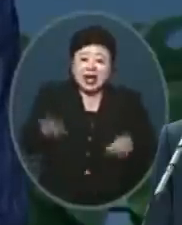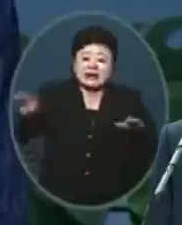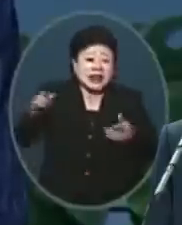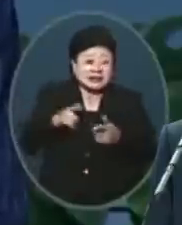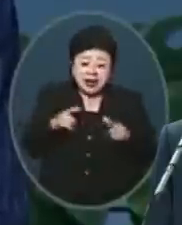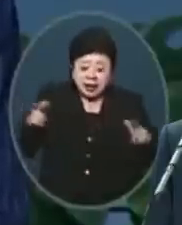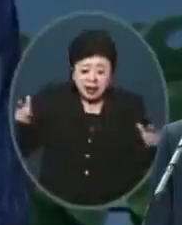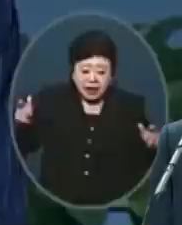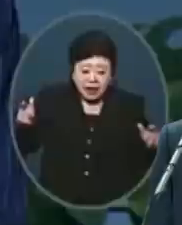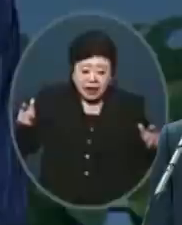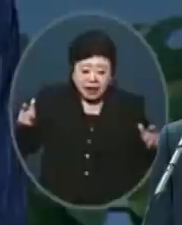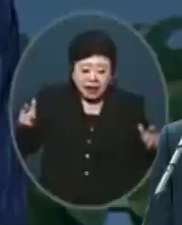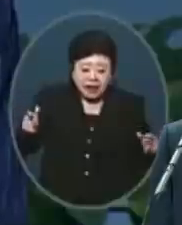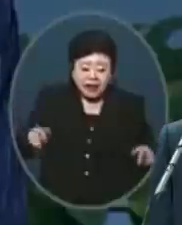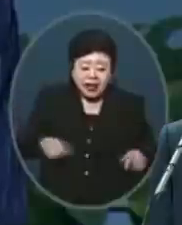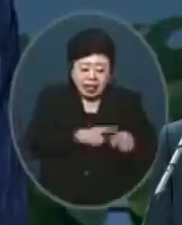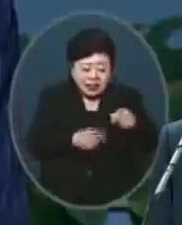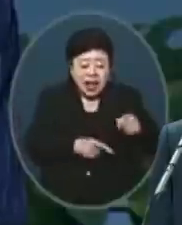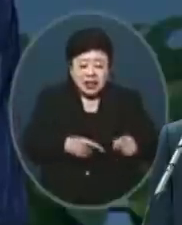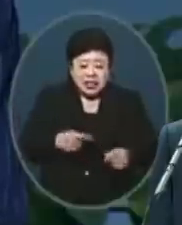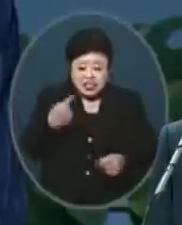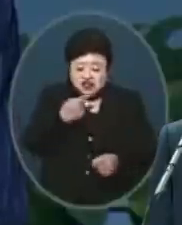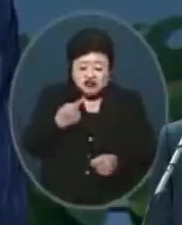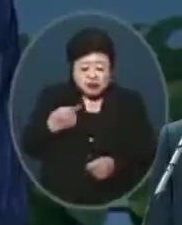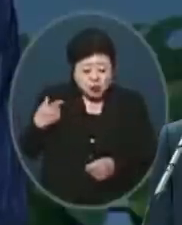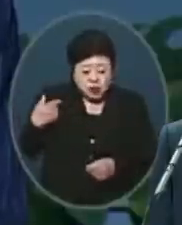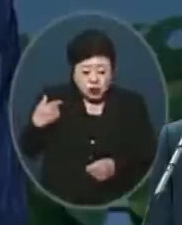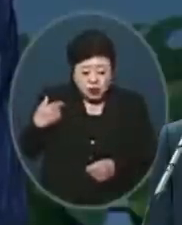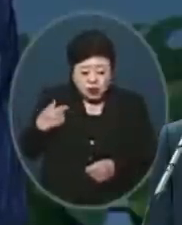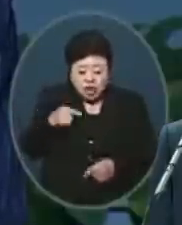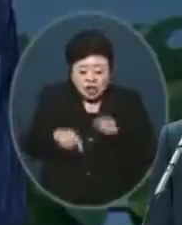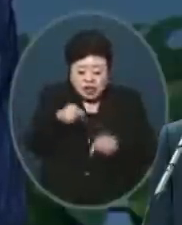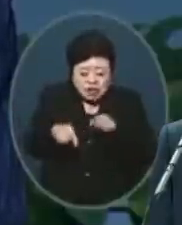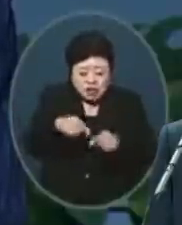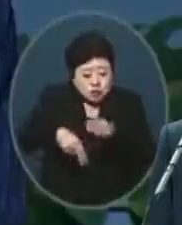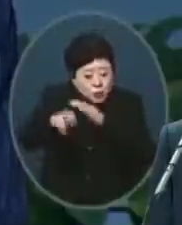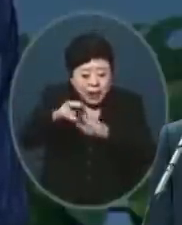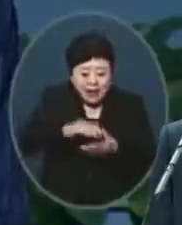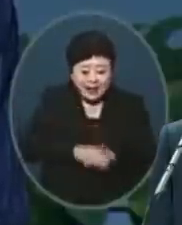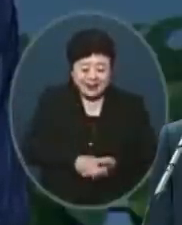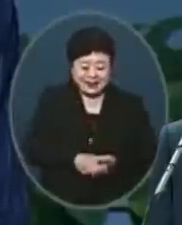않습니다. 날개가 있는 줄 모르고 뛰어서 도망을 씁니다.